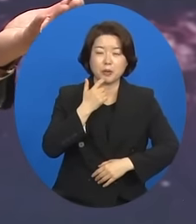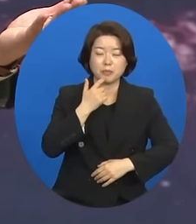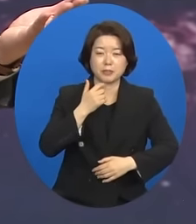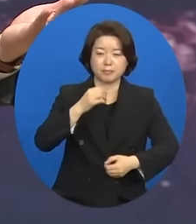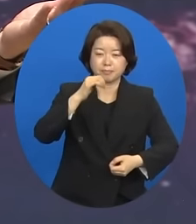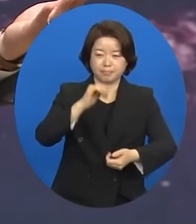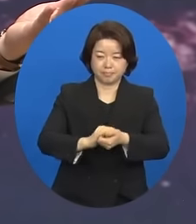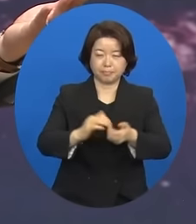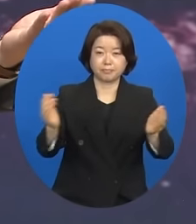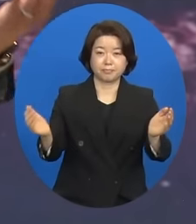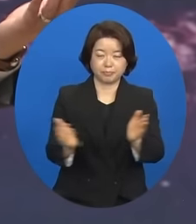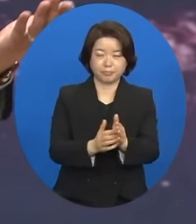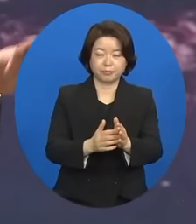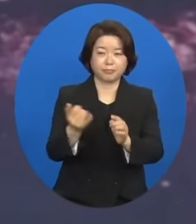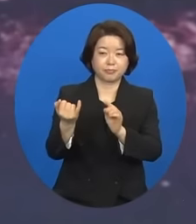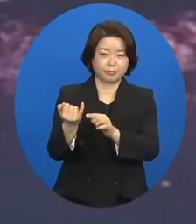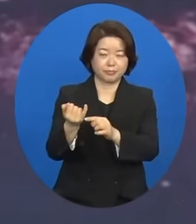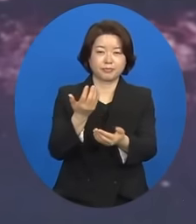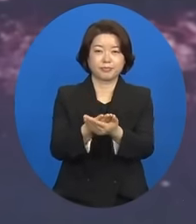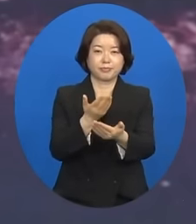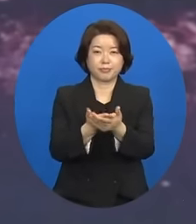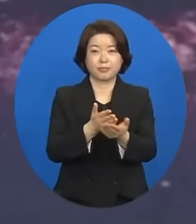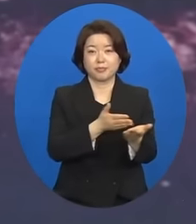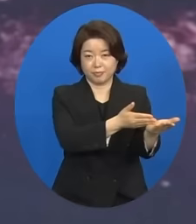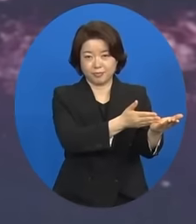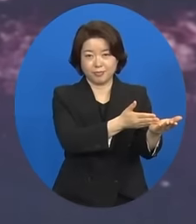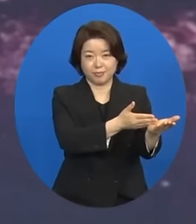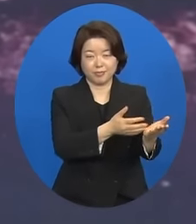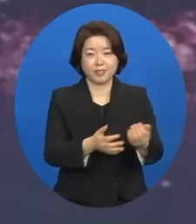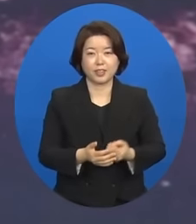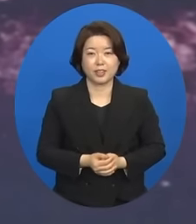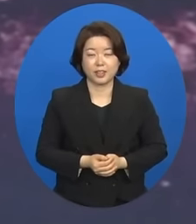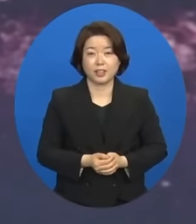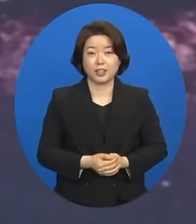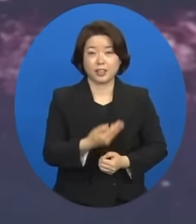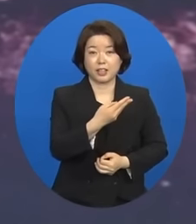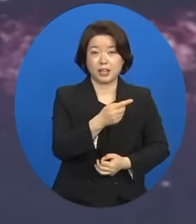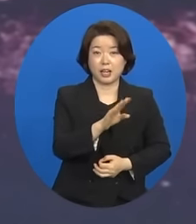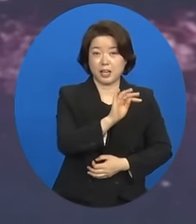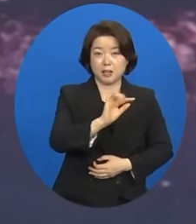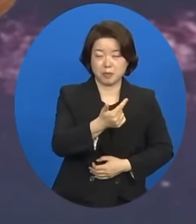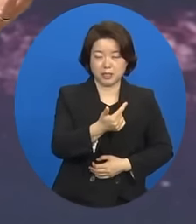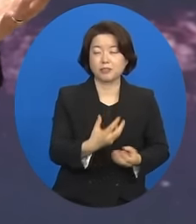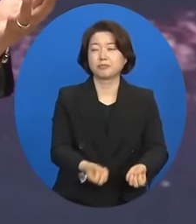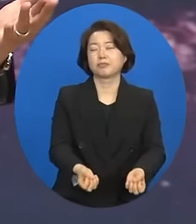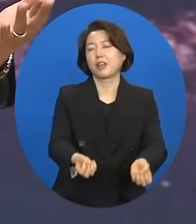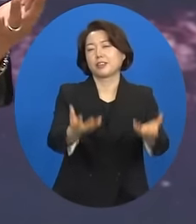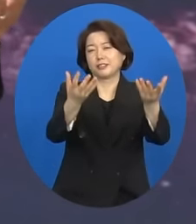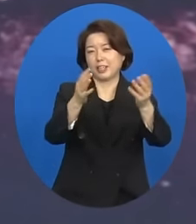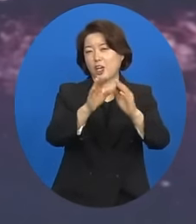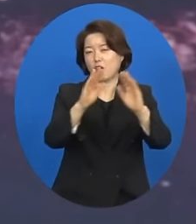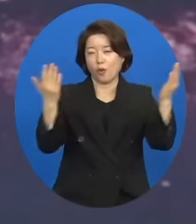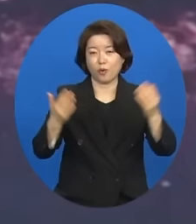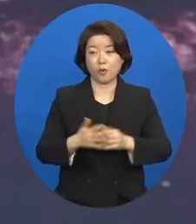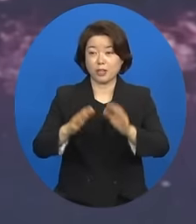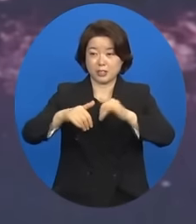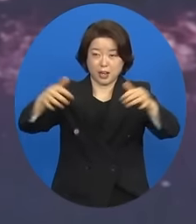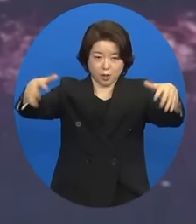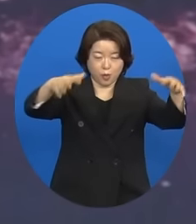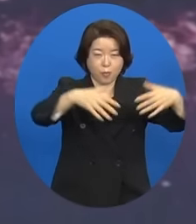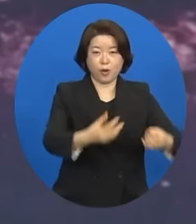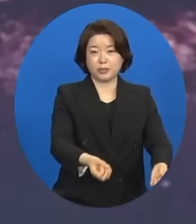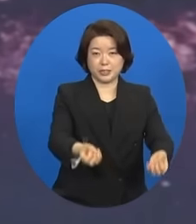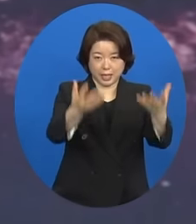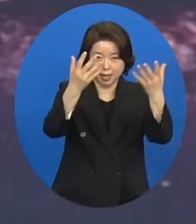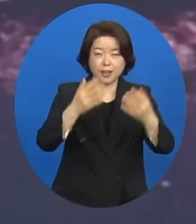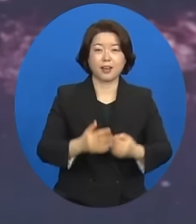라헬을 달라고 요구를 합니다 아 라반이 이제 파티를 합니다 그래서 이제 사람들을 모아서 잔치를 하고